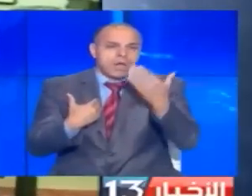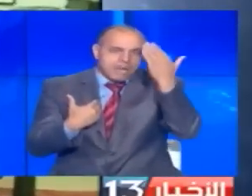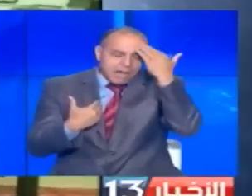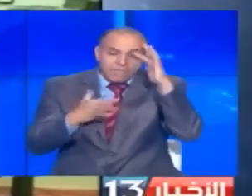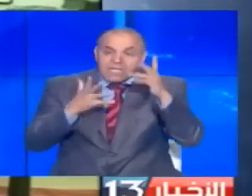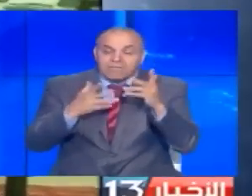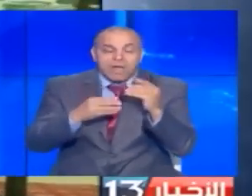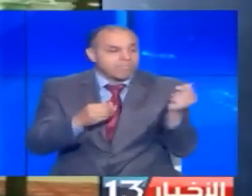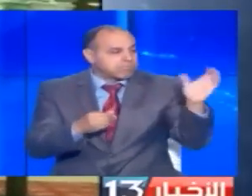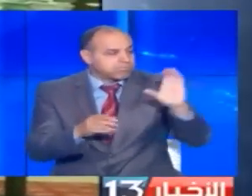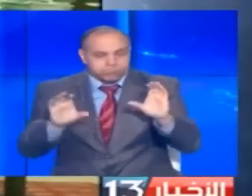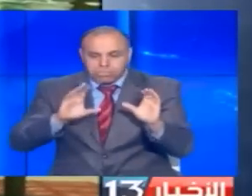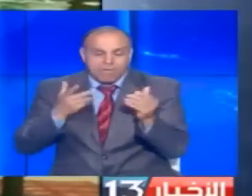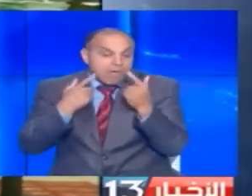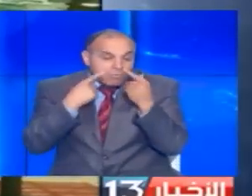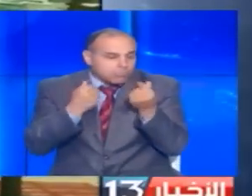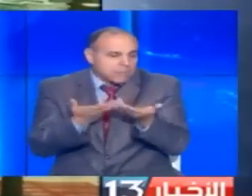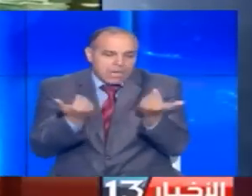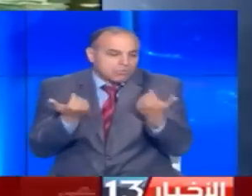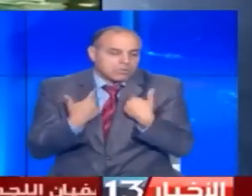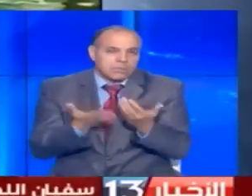متاع التمويل،